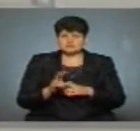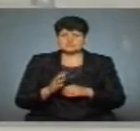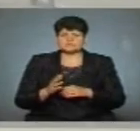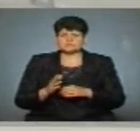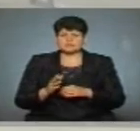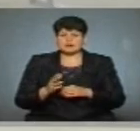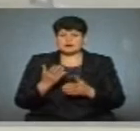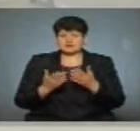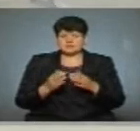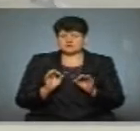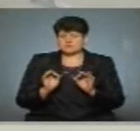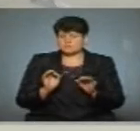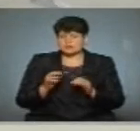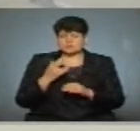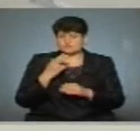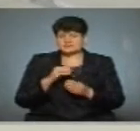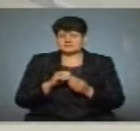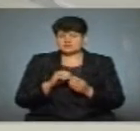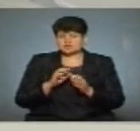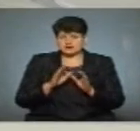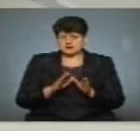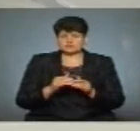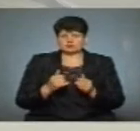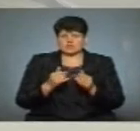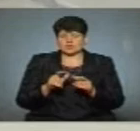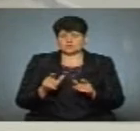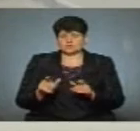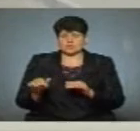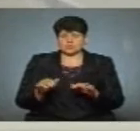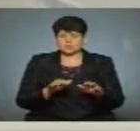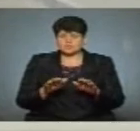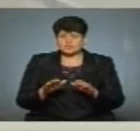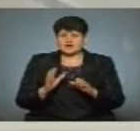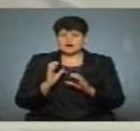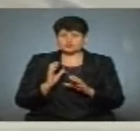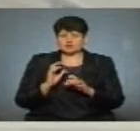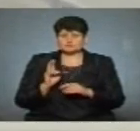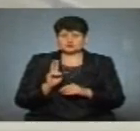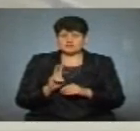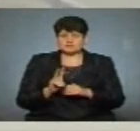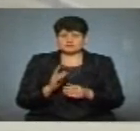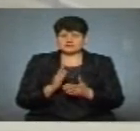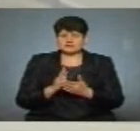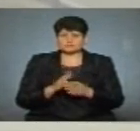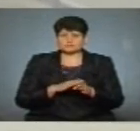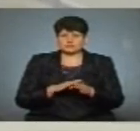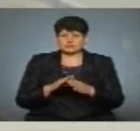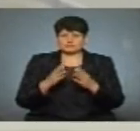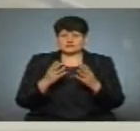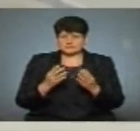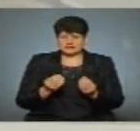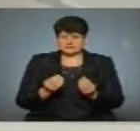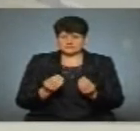в нормальному, звичайному, звичному для людей режимі руху. Власне, автобуси і тролейбуси їздять цілий